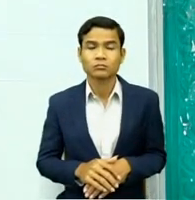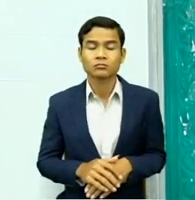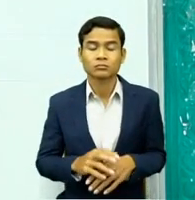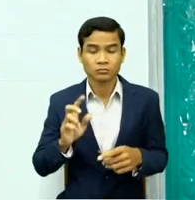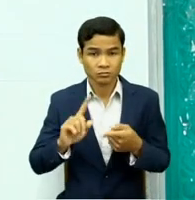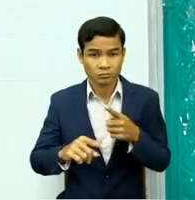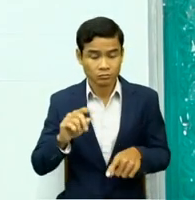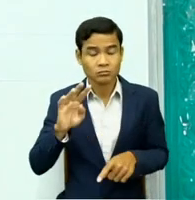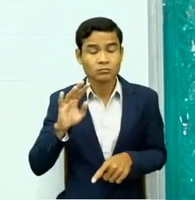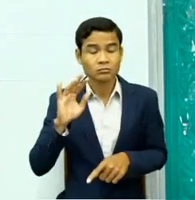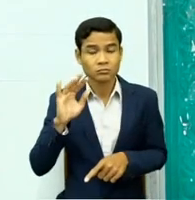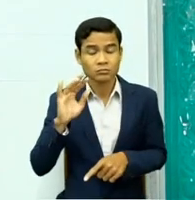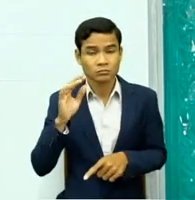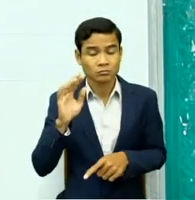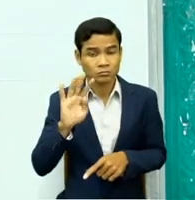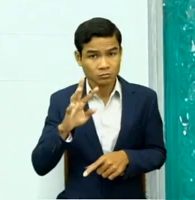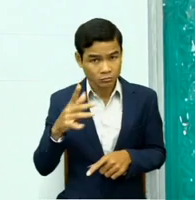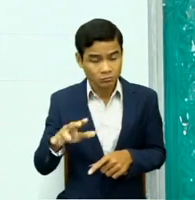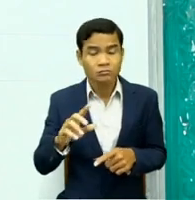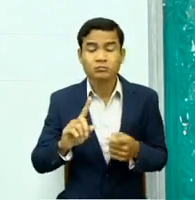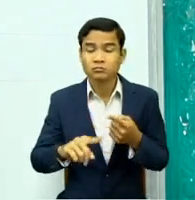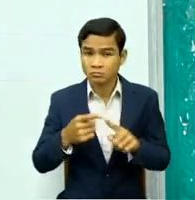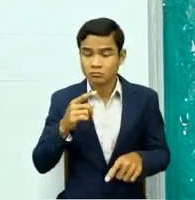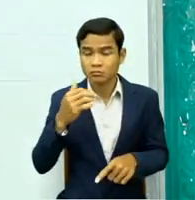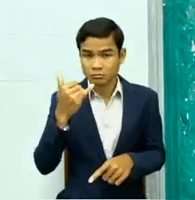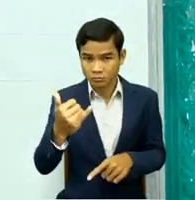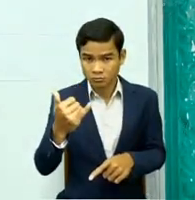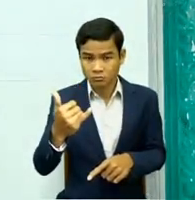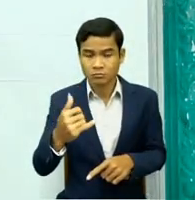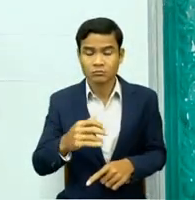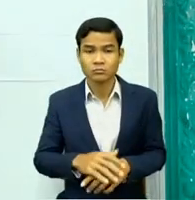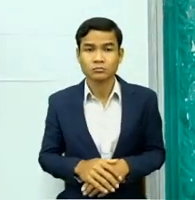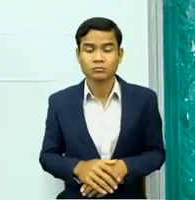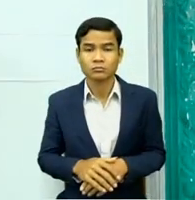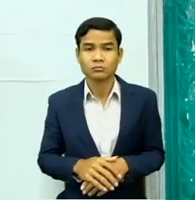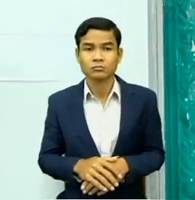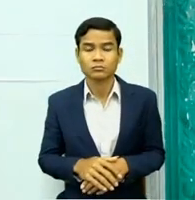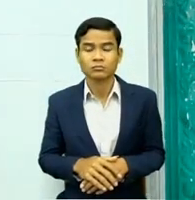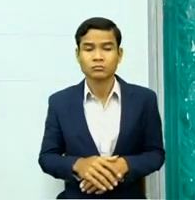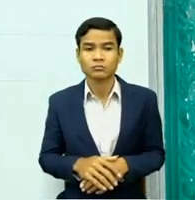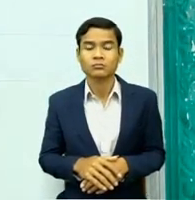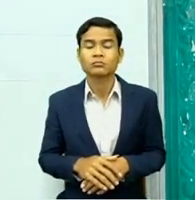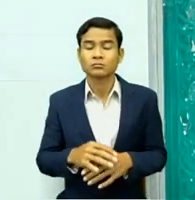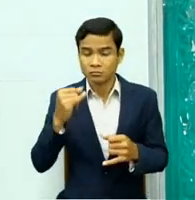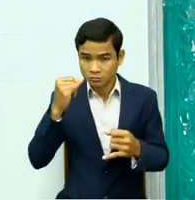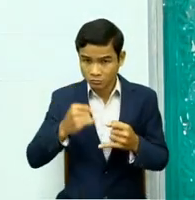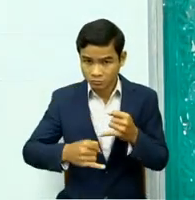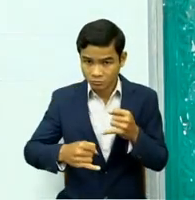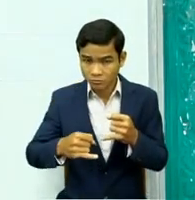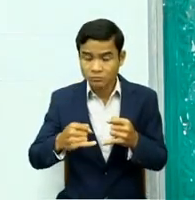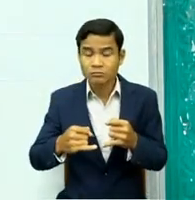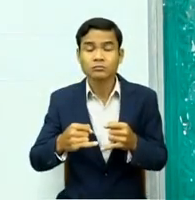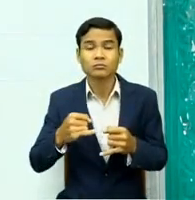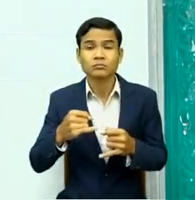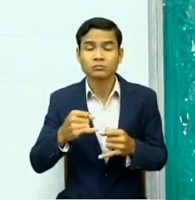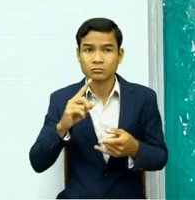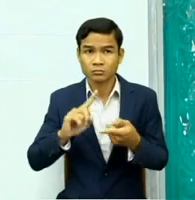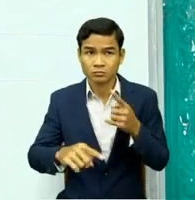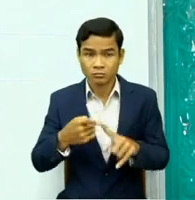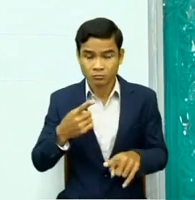អរគុណលេខ4បន្តមកទៀតលេខចាលេខ6 Chong krai ke ku